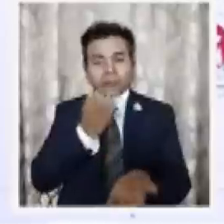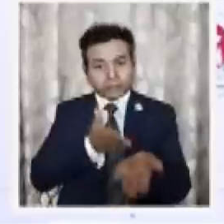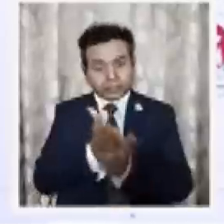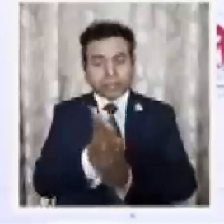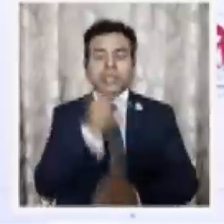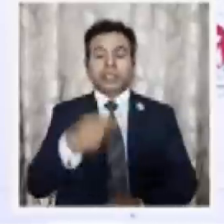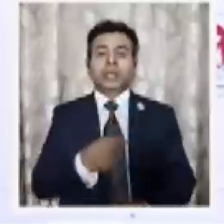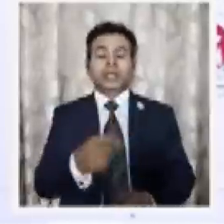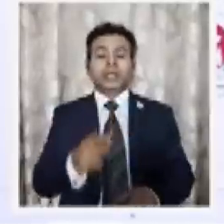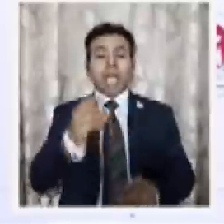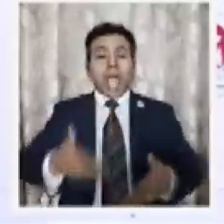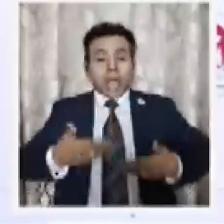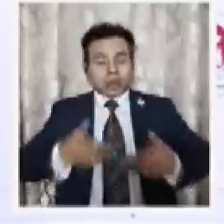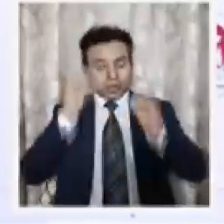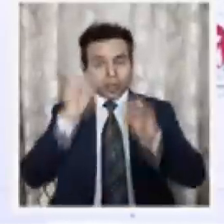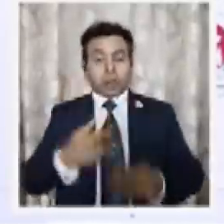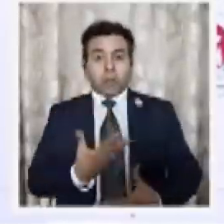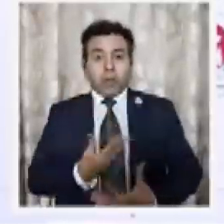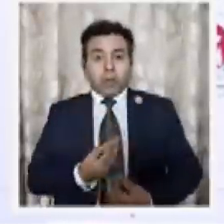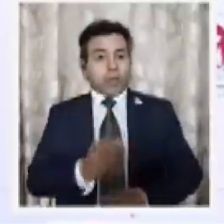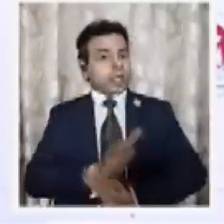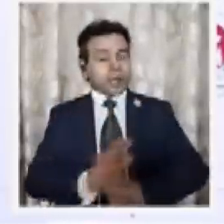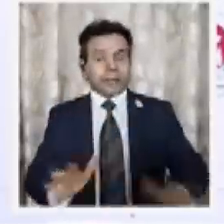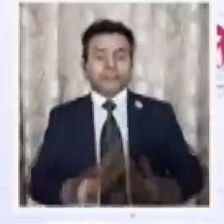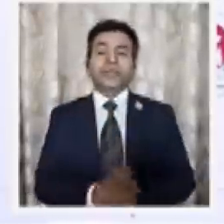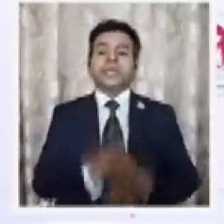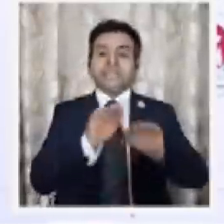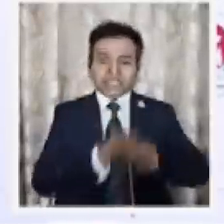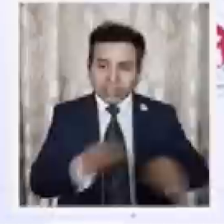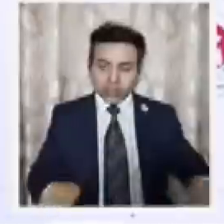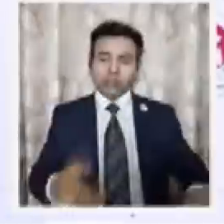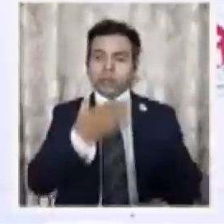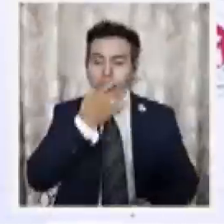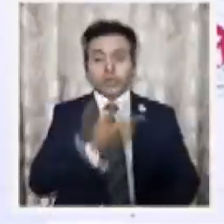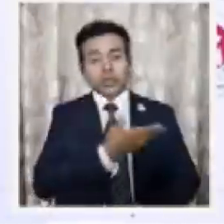করা, ভয় ভীতি না পাওয়া এবং